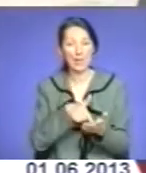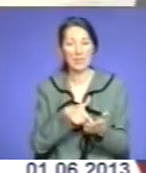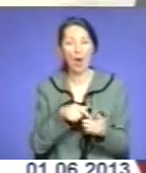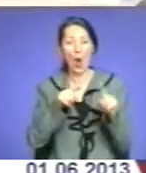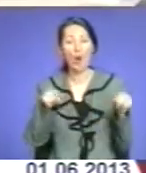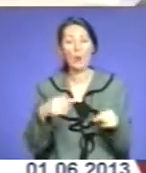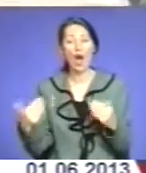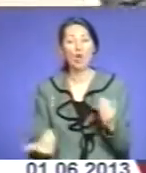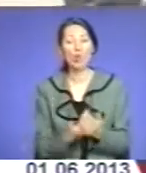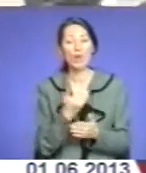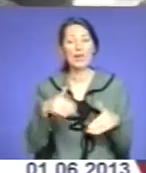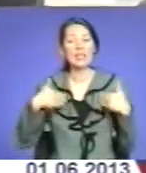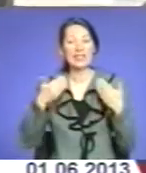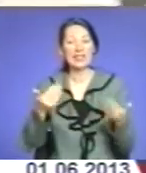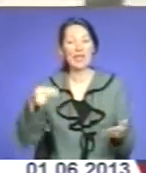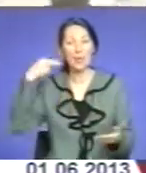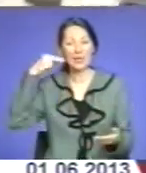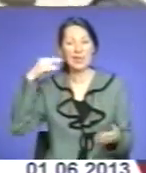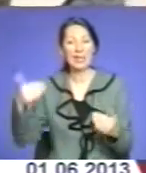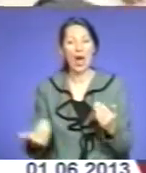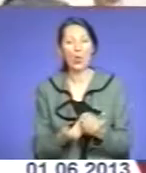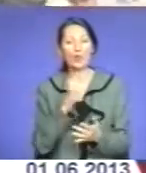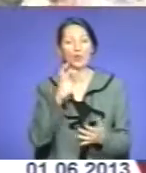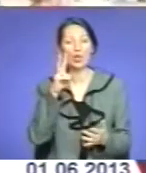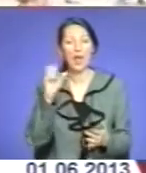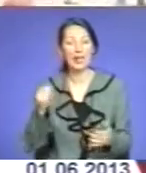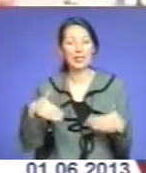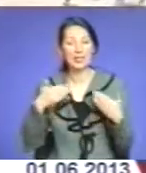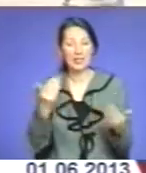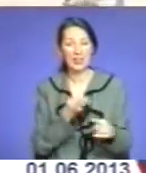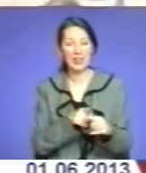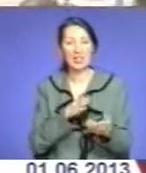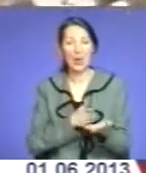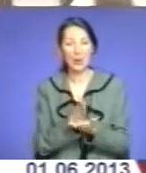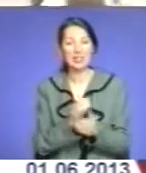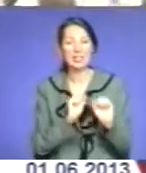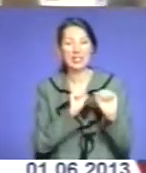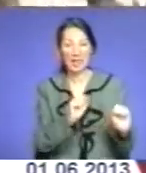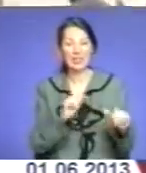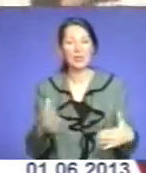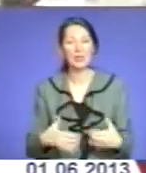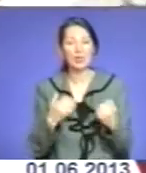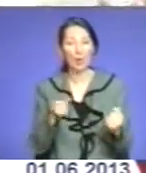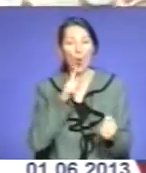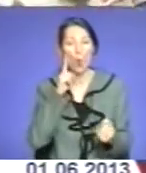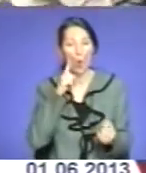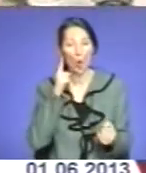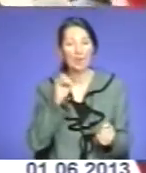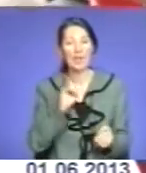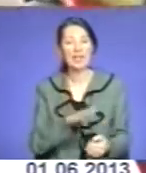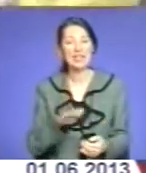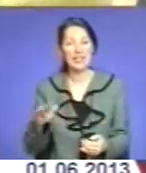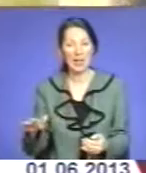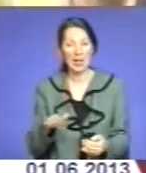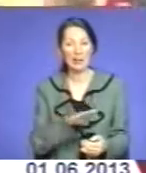ініціатив президента, нових соціальних ініціатив, які направлені на захист, на підтримку молоді і дітей.